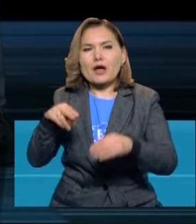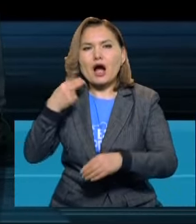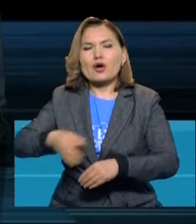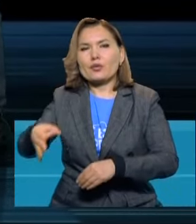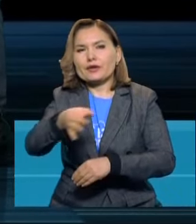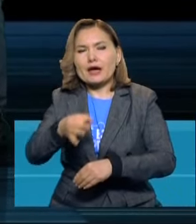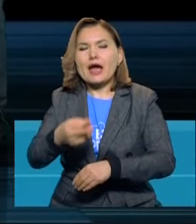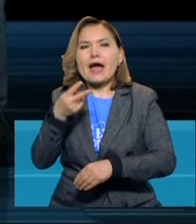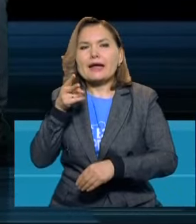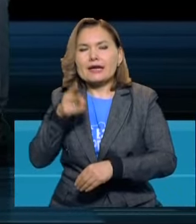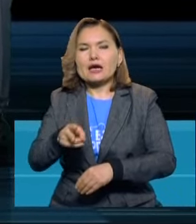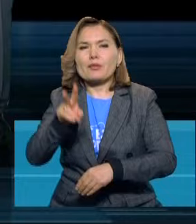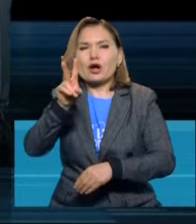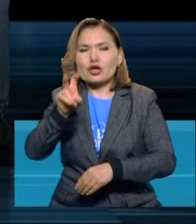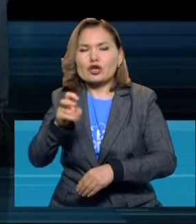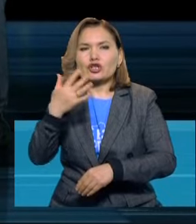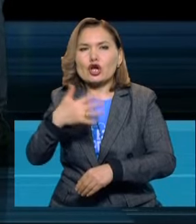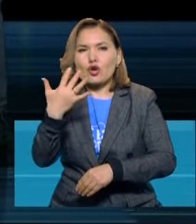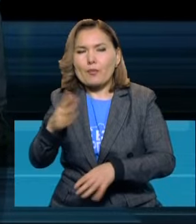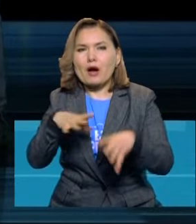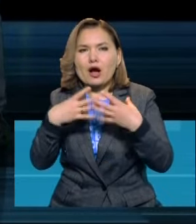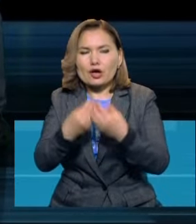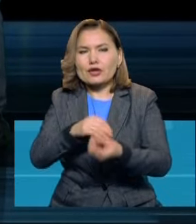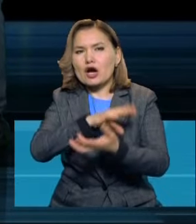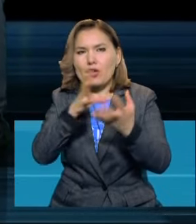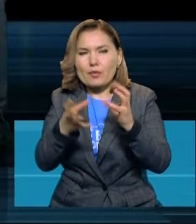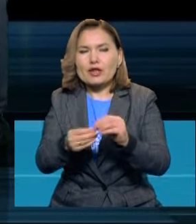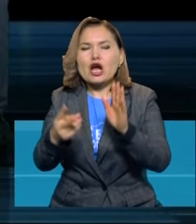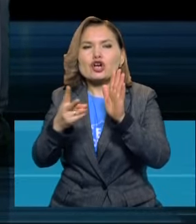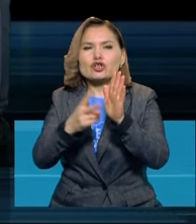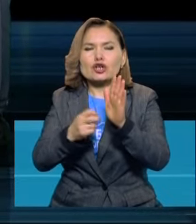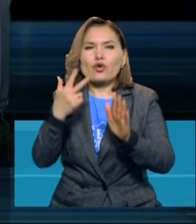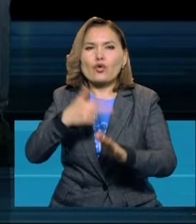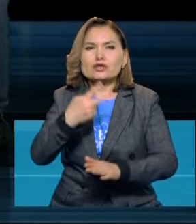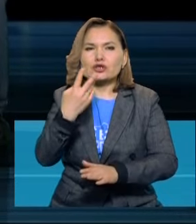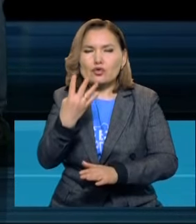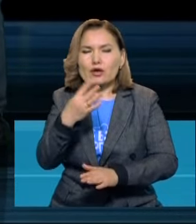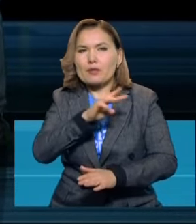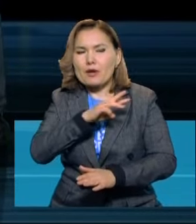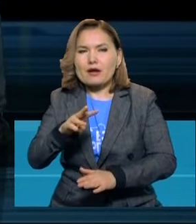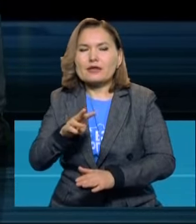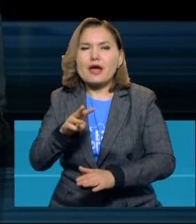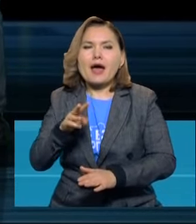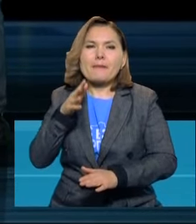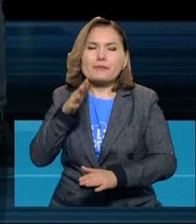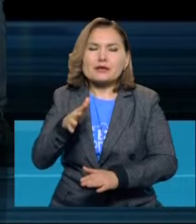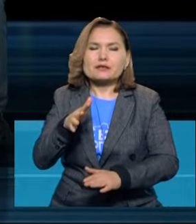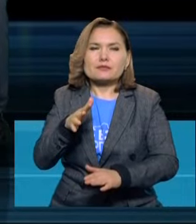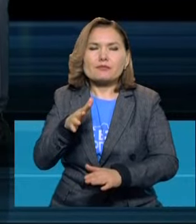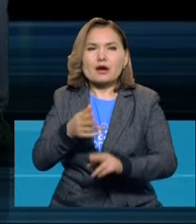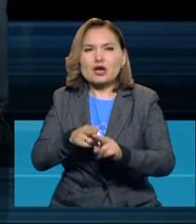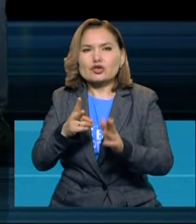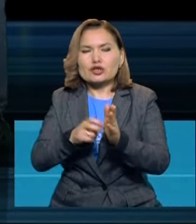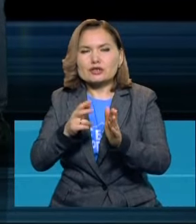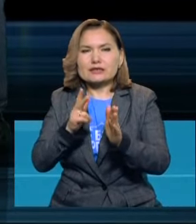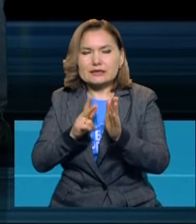облысында 2255 отбасына жалпы сомасы 734 миллион 5200 теңге бір реттік төлем